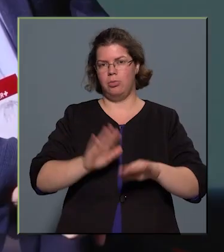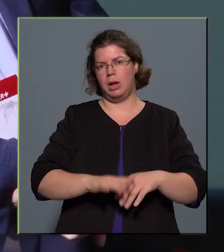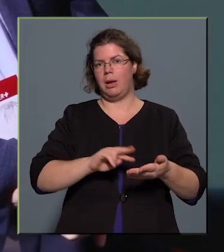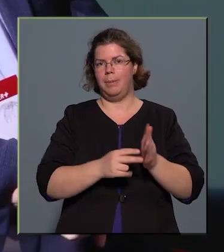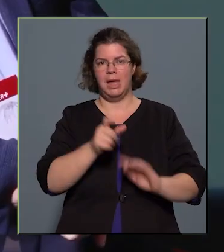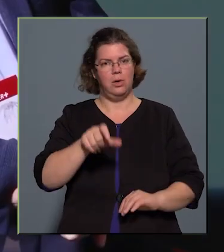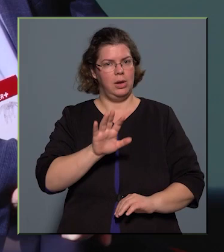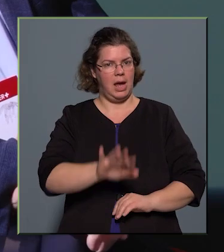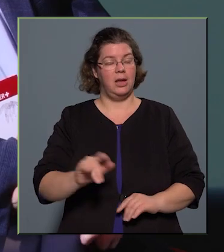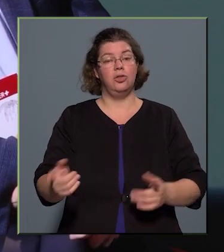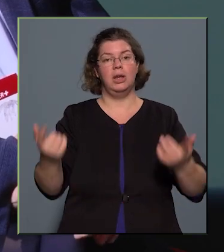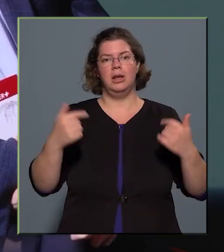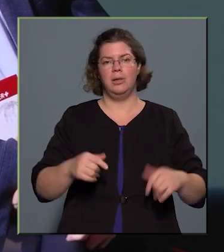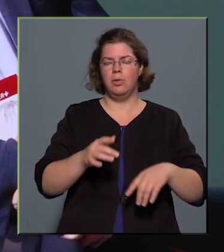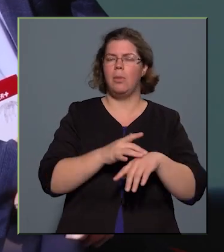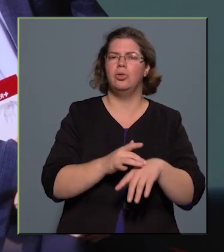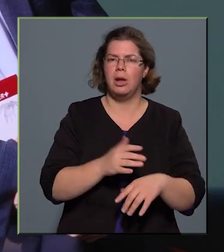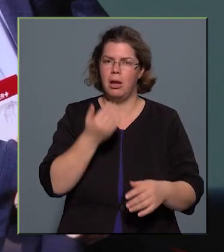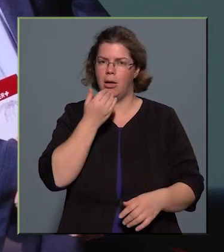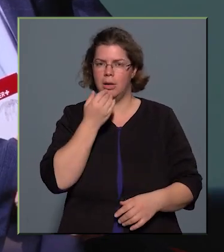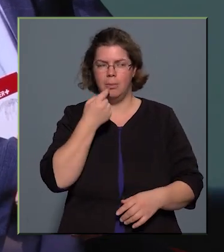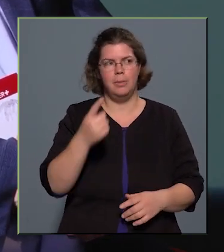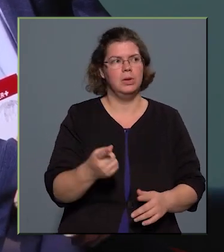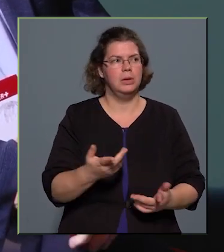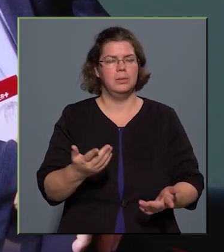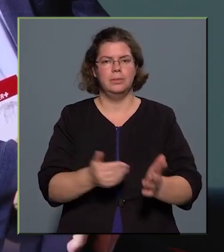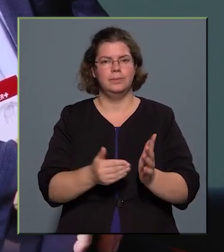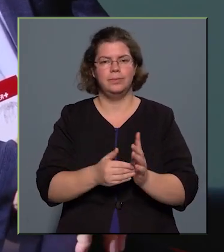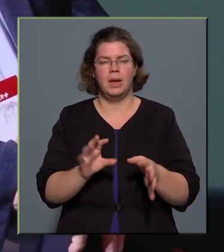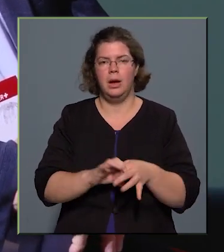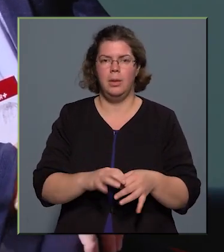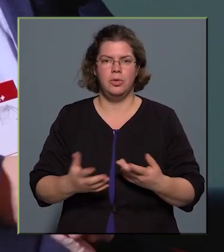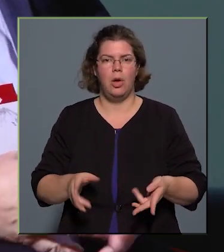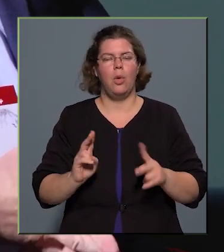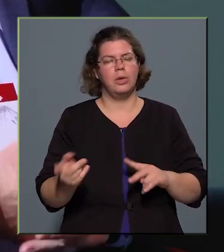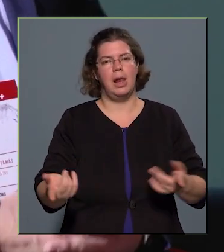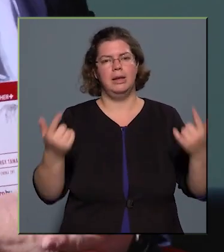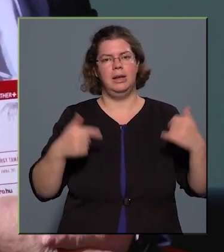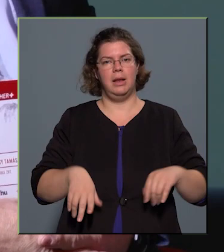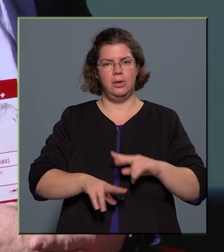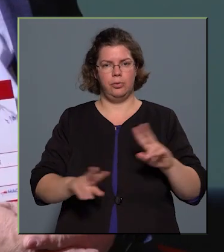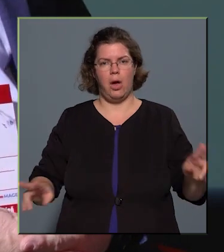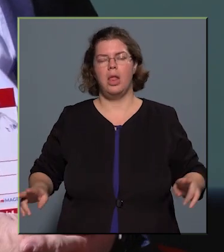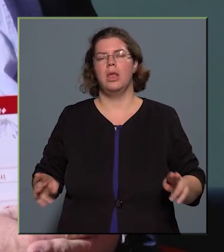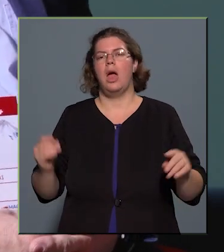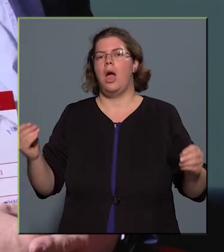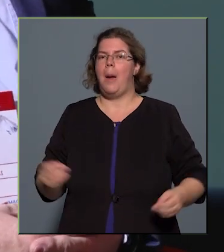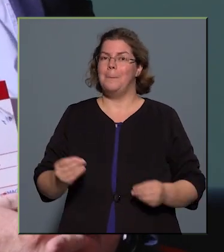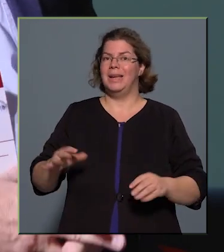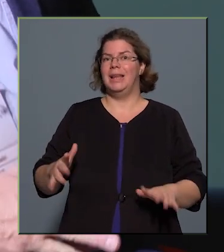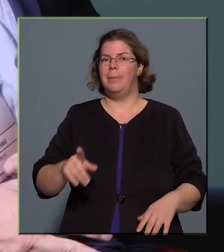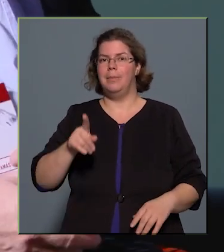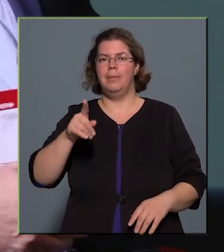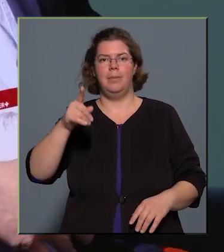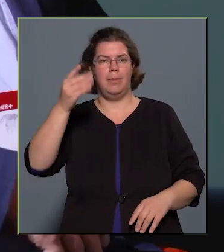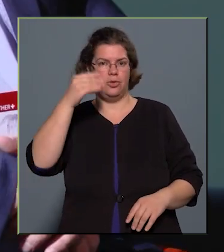És innen jött az, bocsánat, azt akartam még a kapcsolatot, hogy talán innen is jön az, hogy ami nem AI,